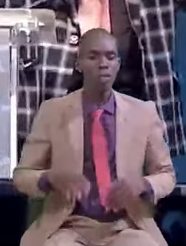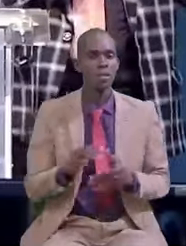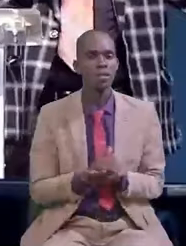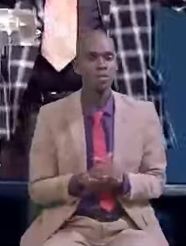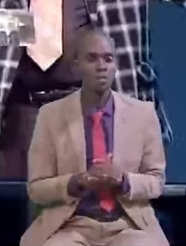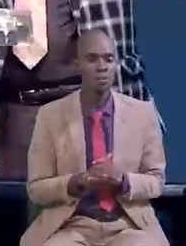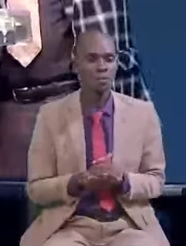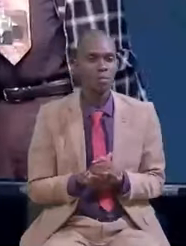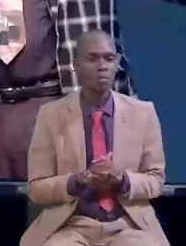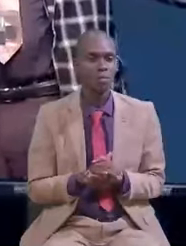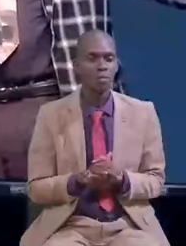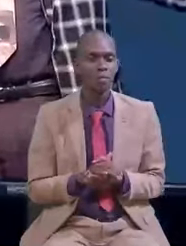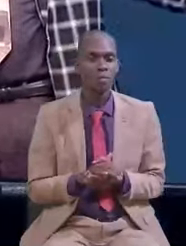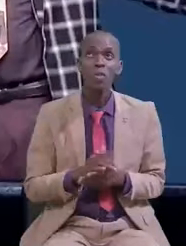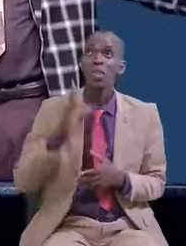Il a ôté